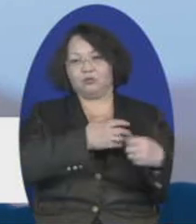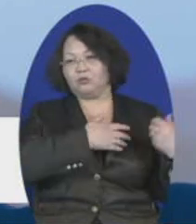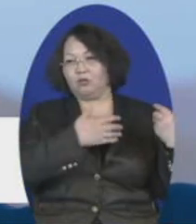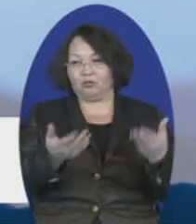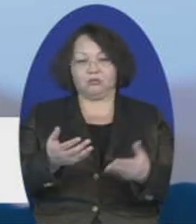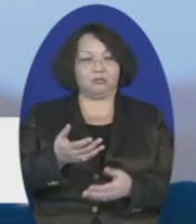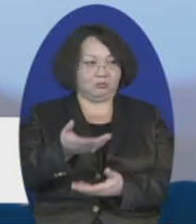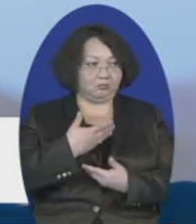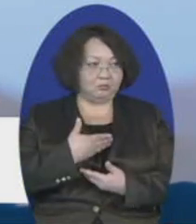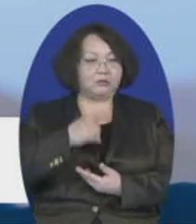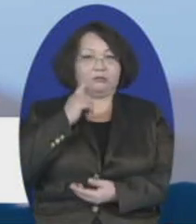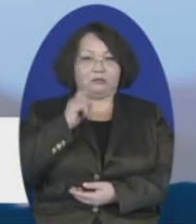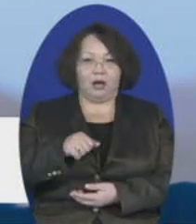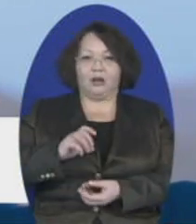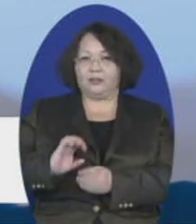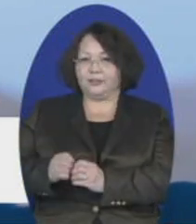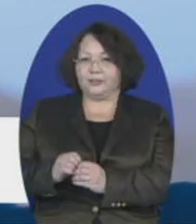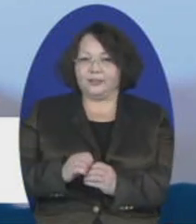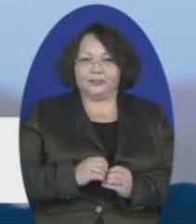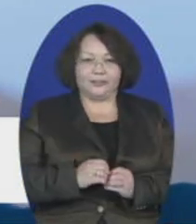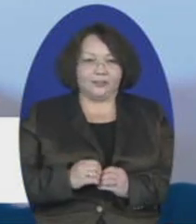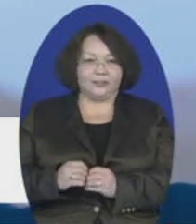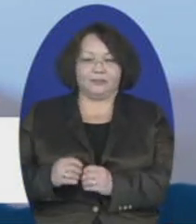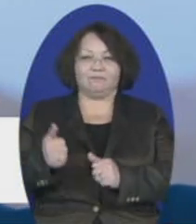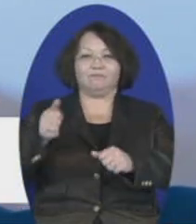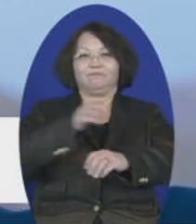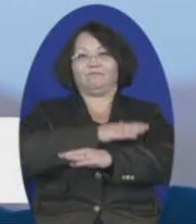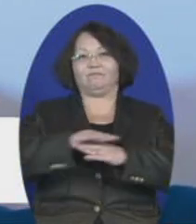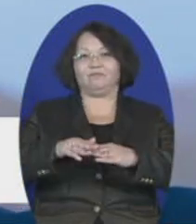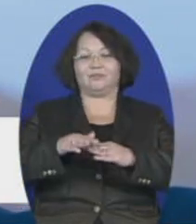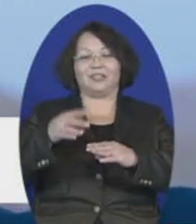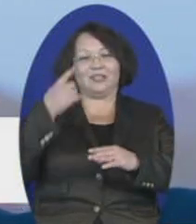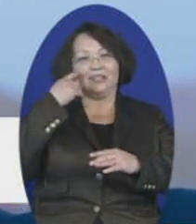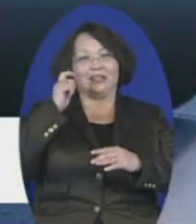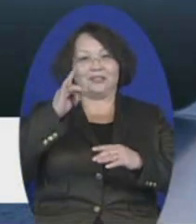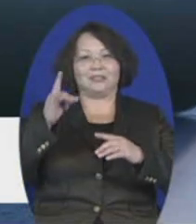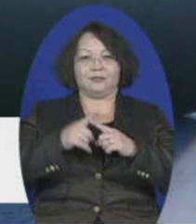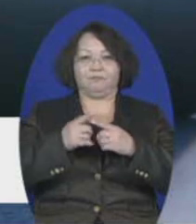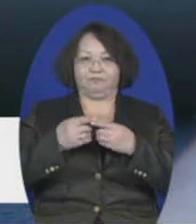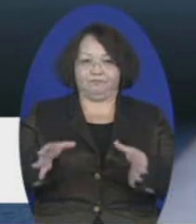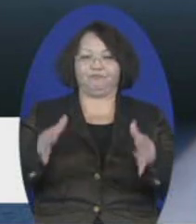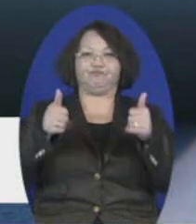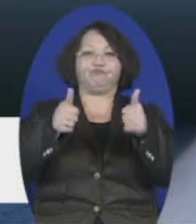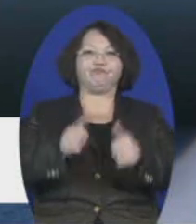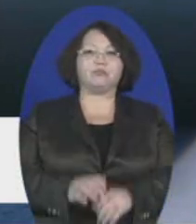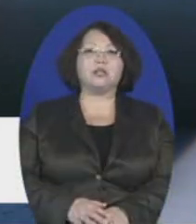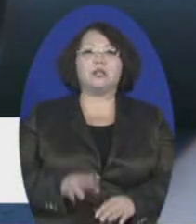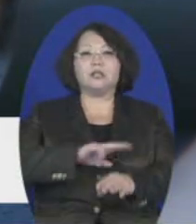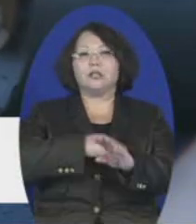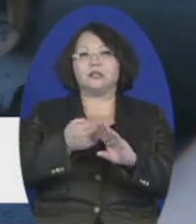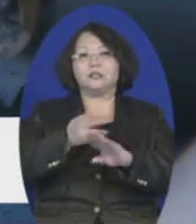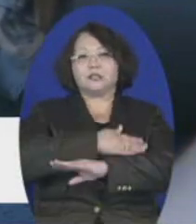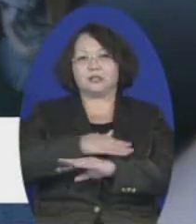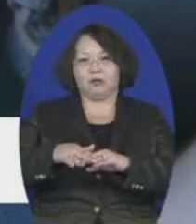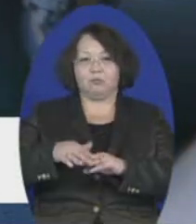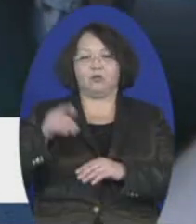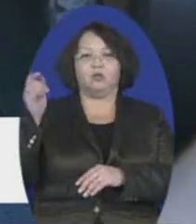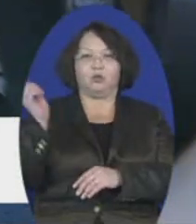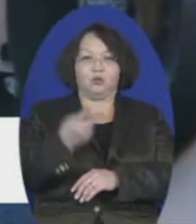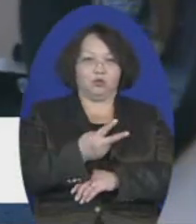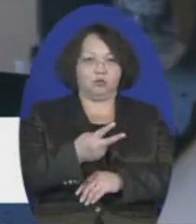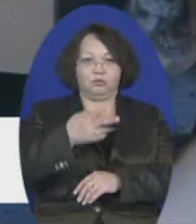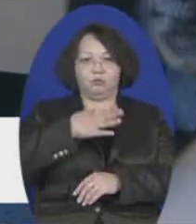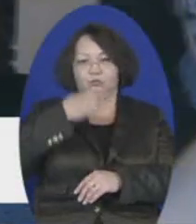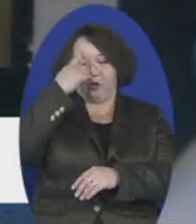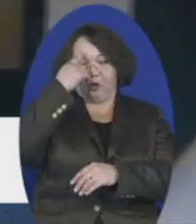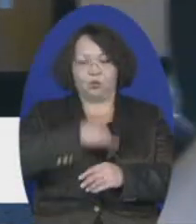байсан. Тэгвэл өнөөдөр ингээд үндсэндээ хатуулчтай замаар холбогдож байна. Одоо ингээд дуусчих. Дархны замын багц хоёрдоор манай үндэсний